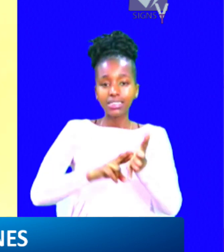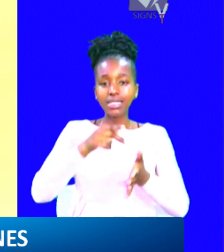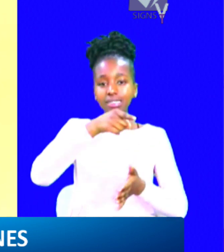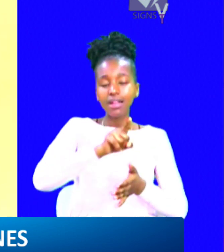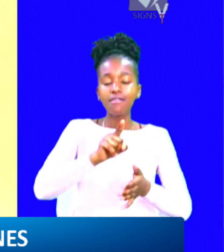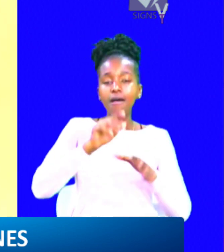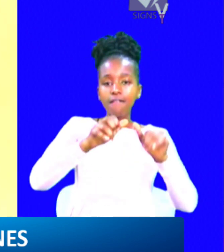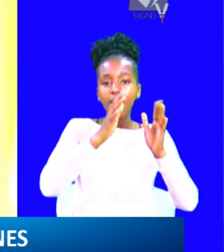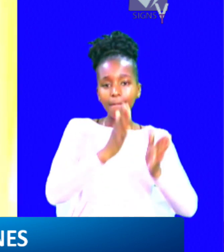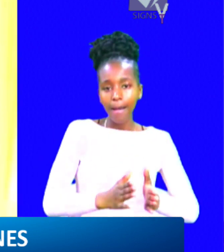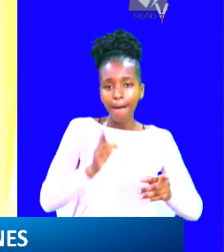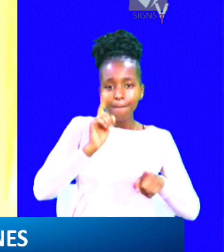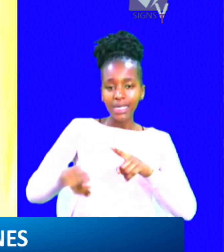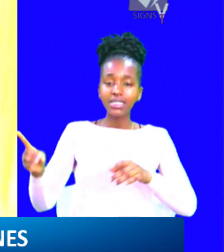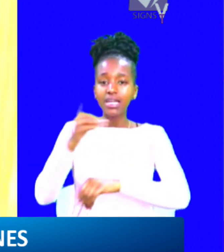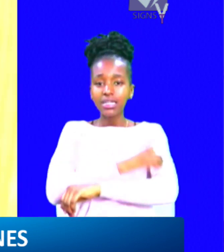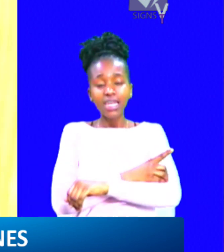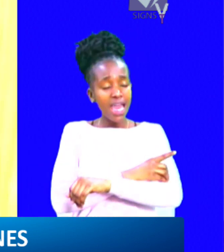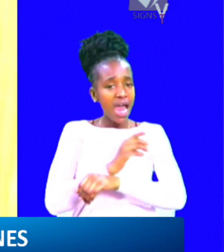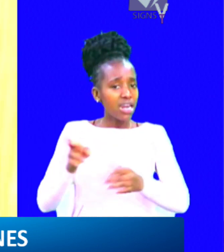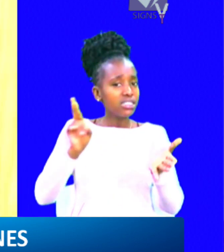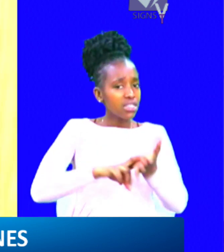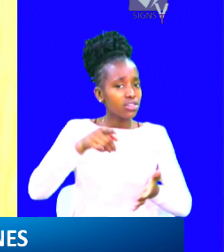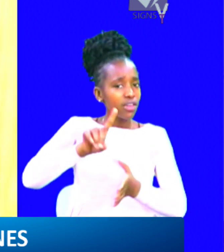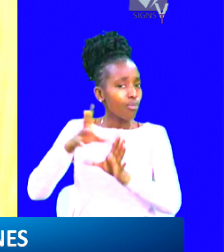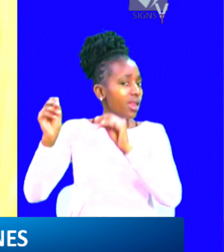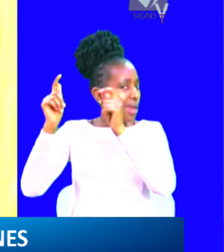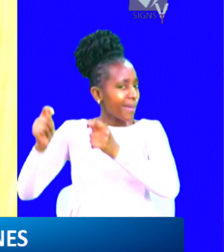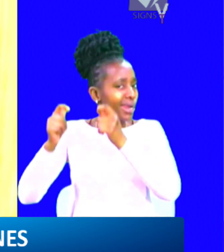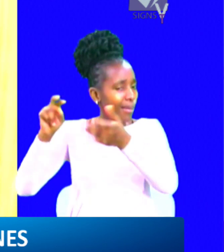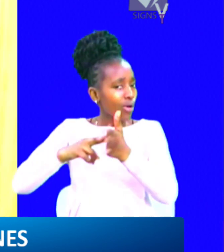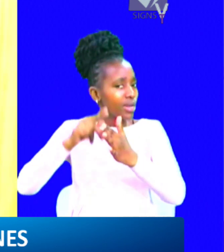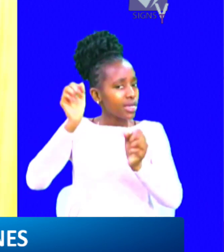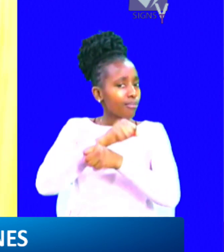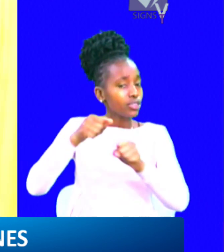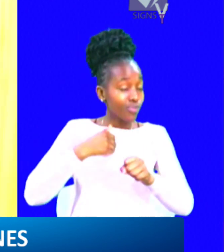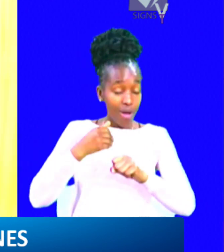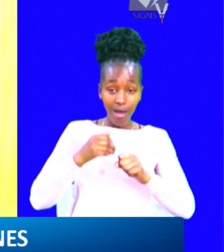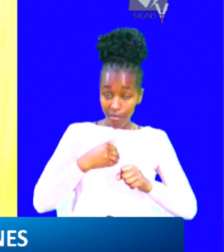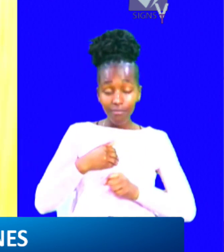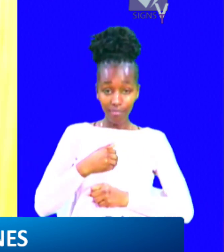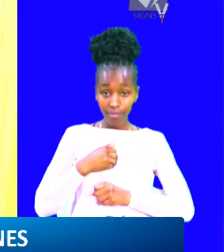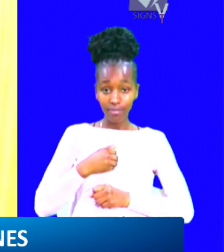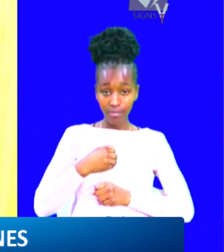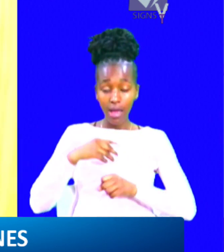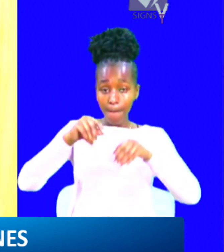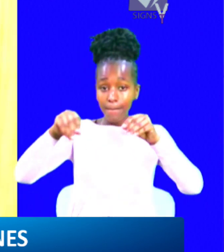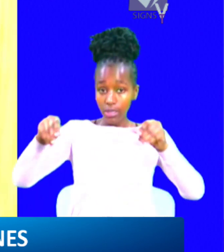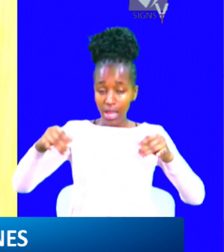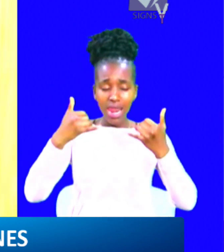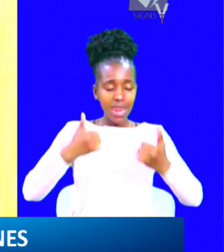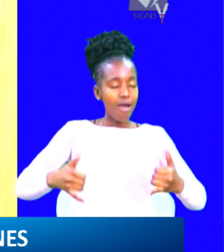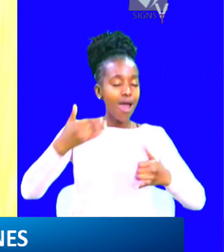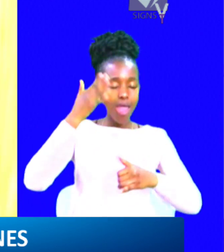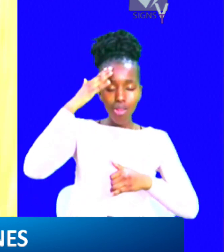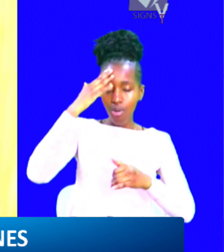registration walikuwa kwa maandamano. Your Excellency, nafurahia kujua wewe unajua agenda kubwa sana na yenye unafanyia kazi